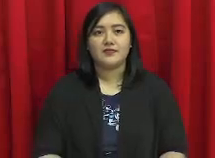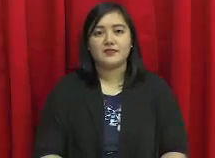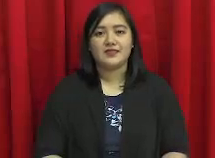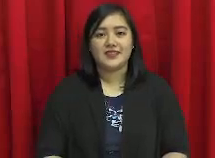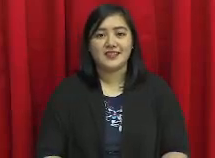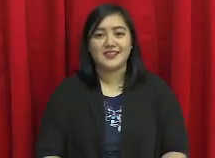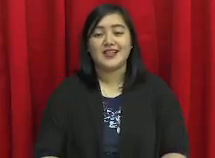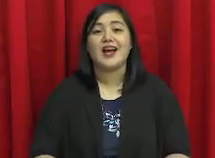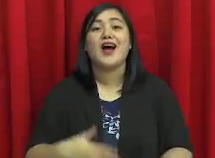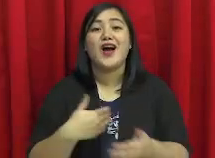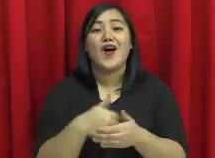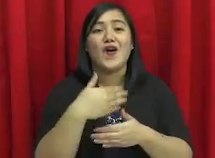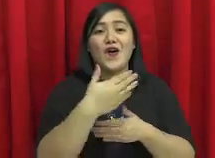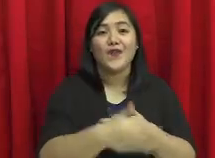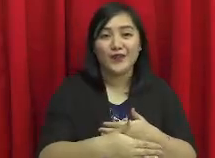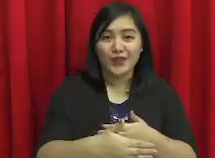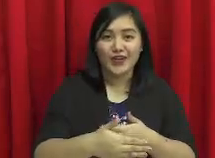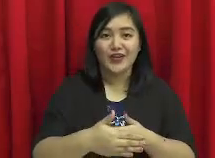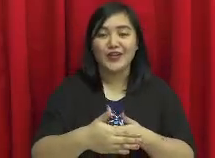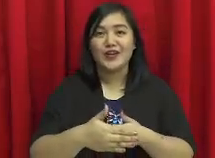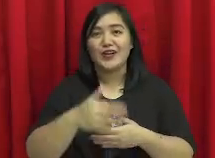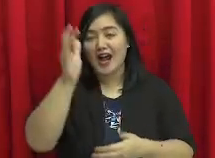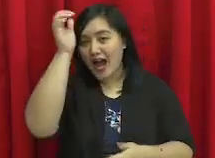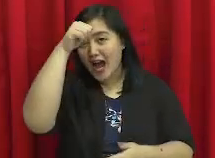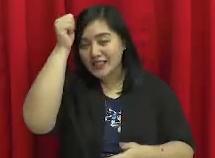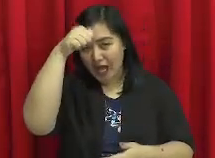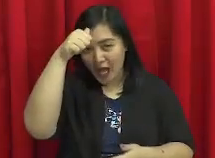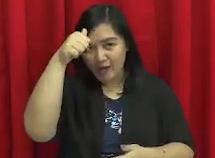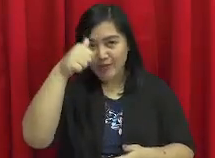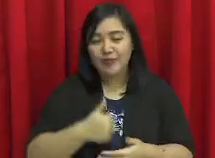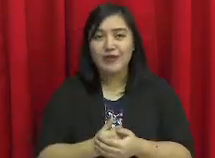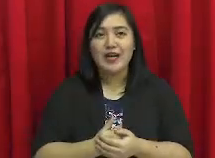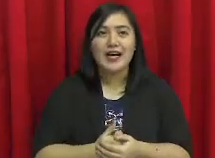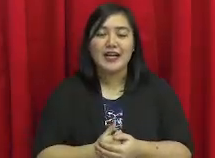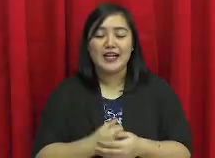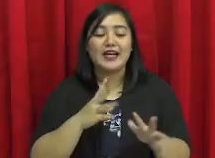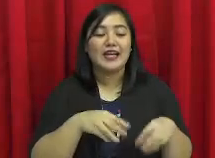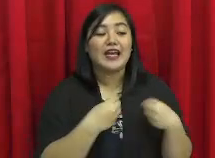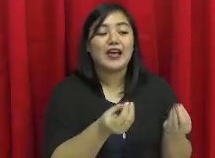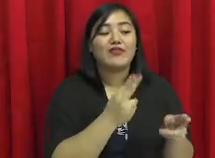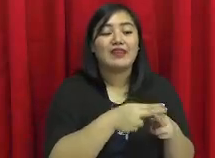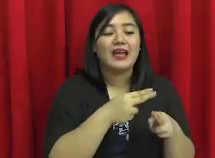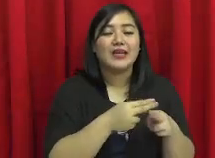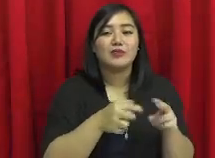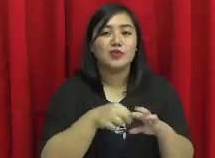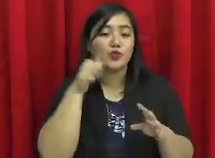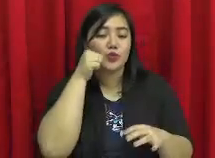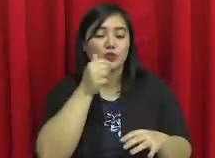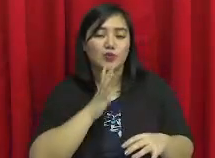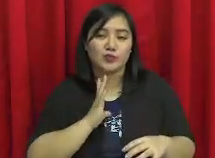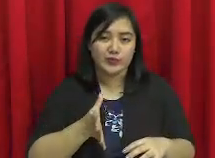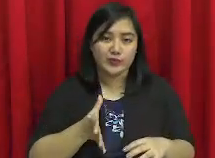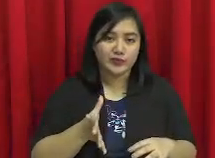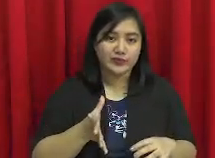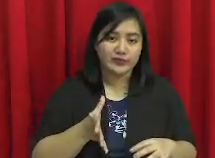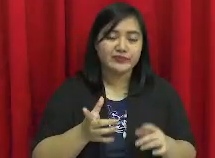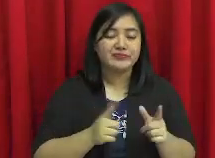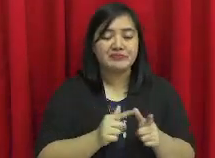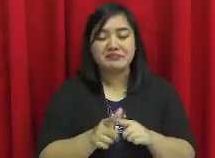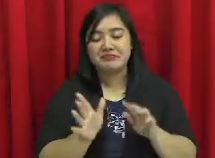see, nawala, si nawala na si man kay woman. Kaya ngayon, sino ngayon ang nakasama? Yun. Ni